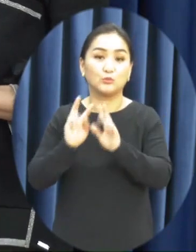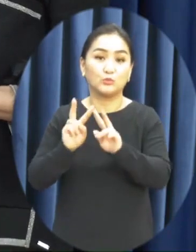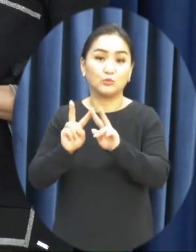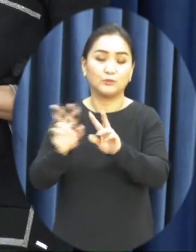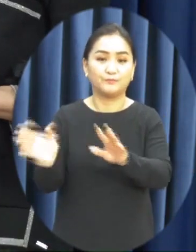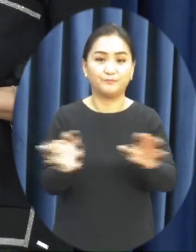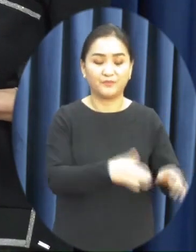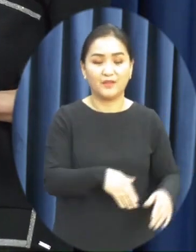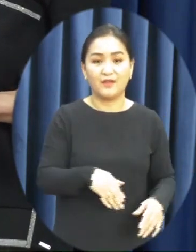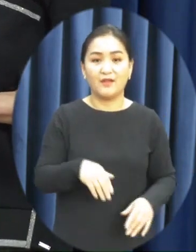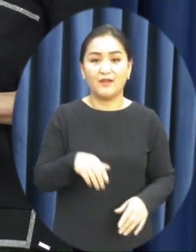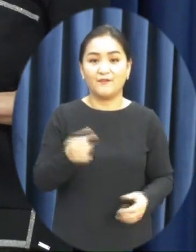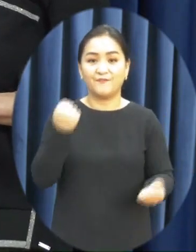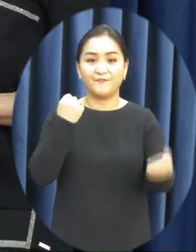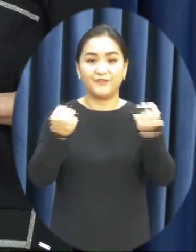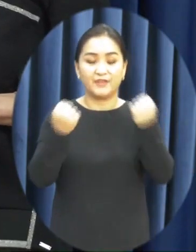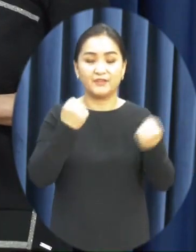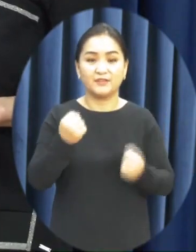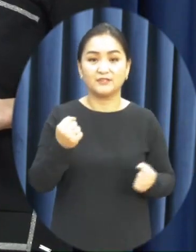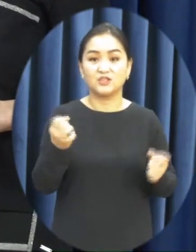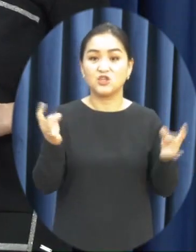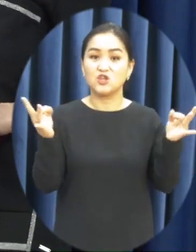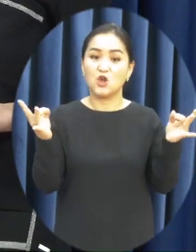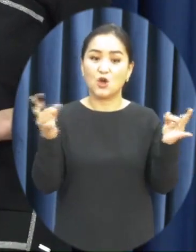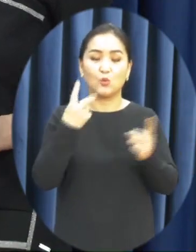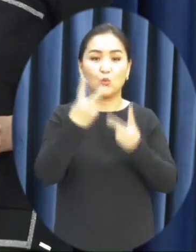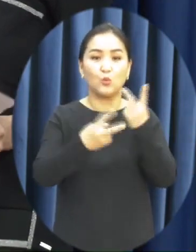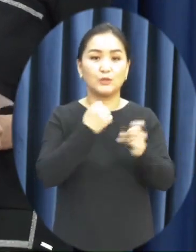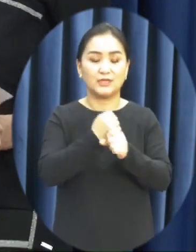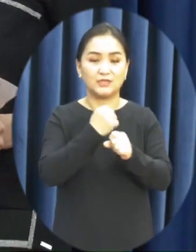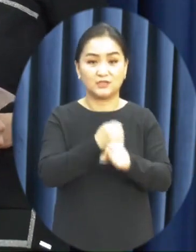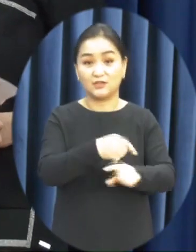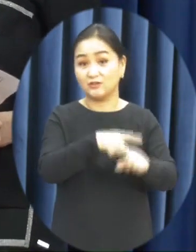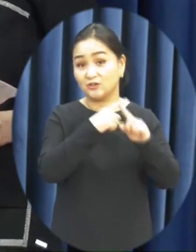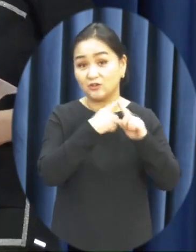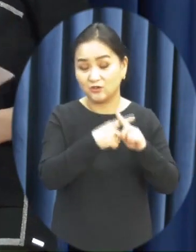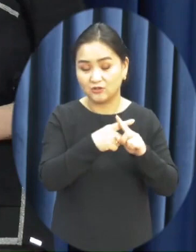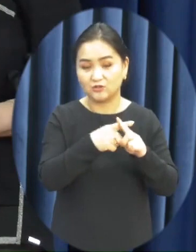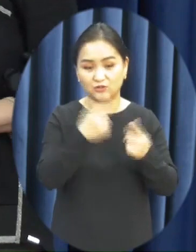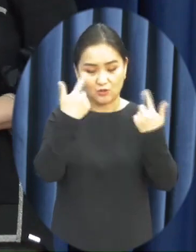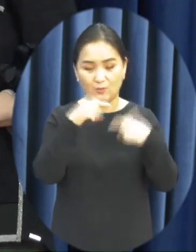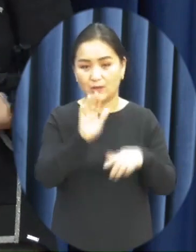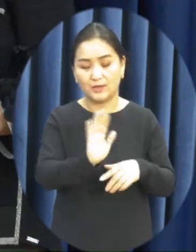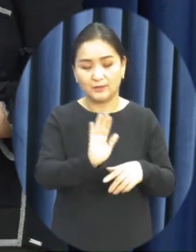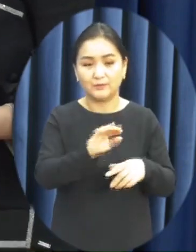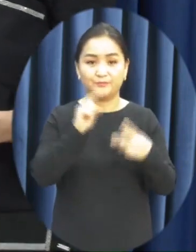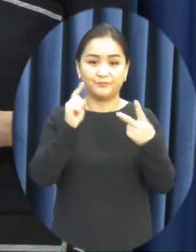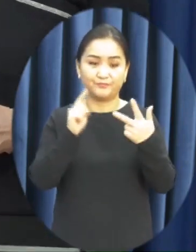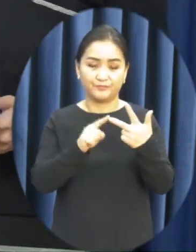རིག རྒྱུལ འཕོས